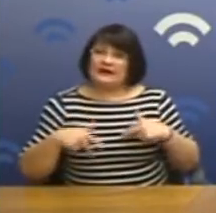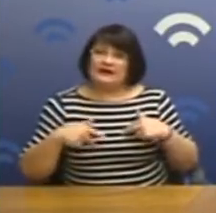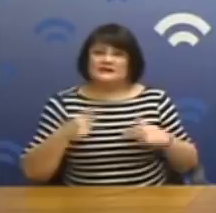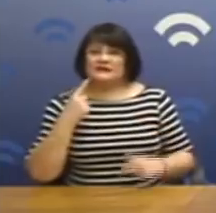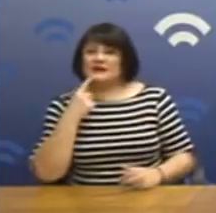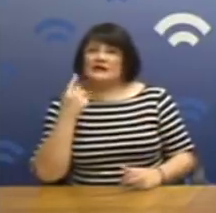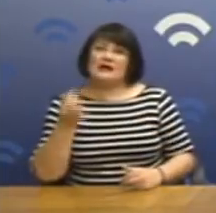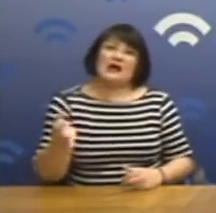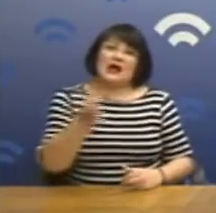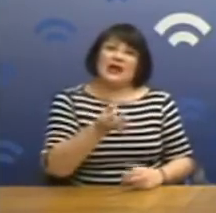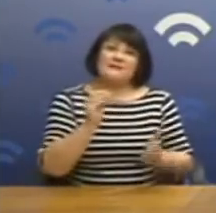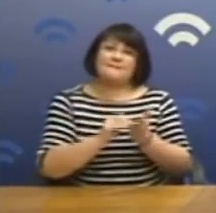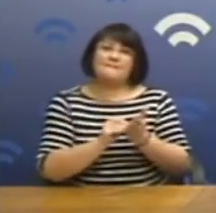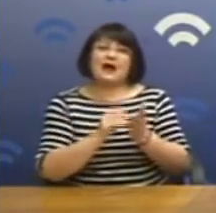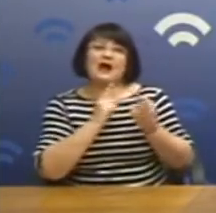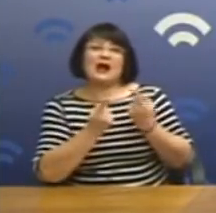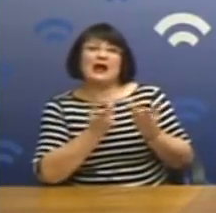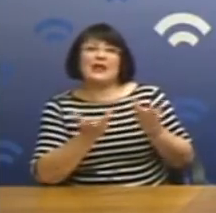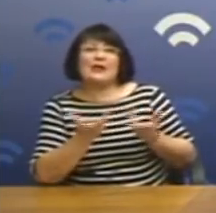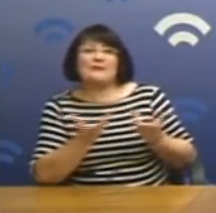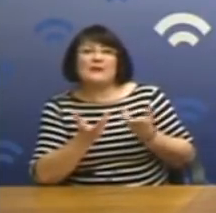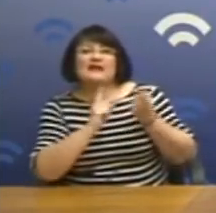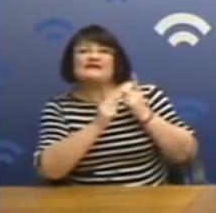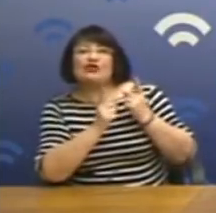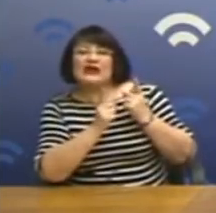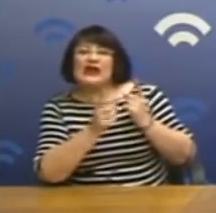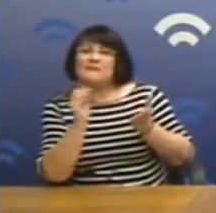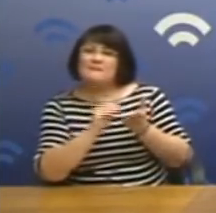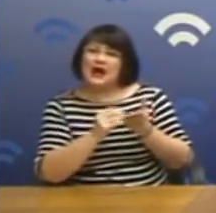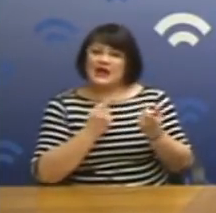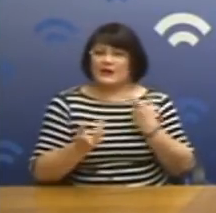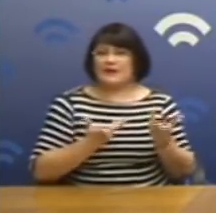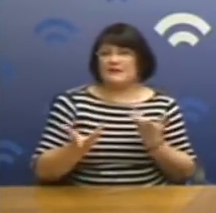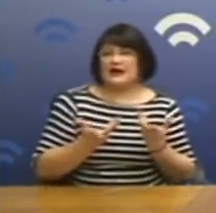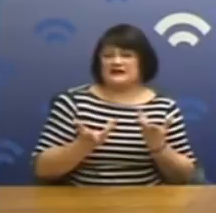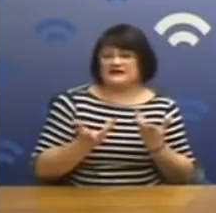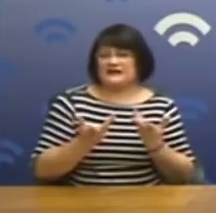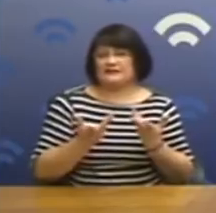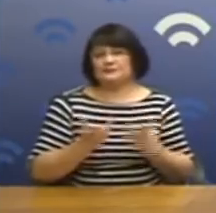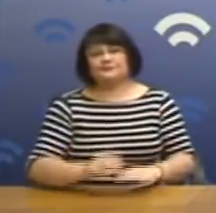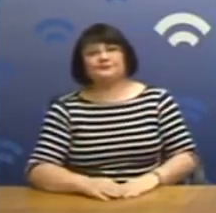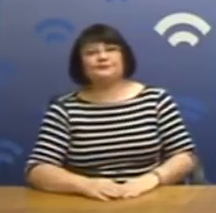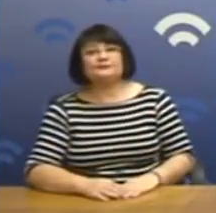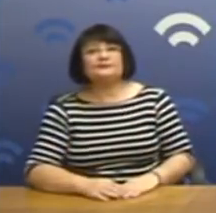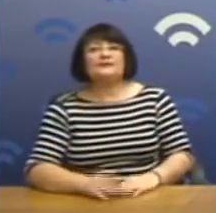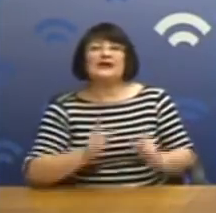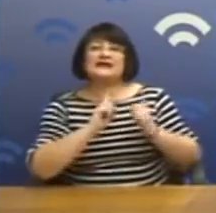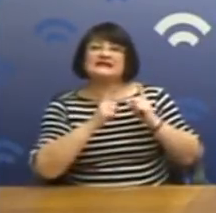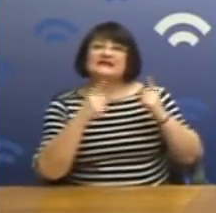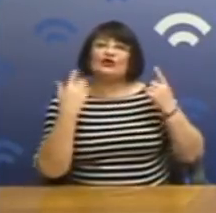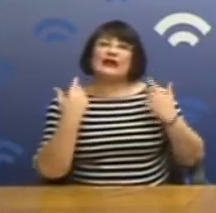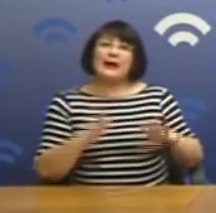δηλώνει ότι θα επαναδιαπραγματευτεί ορισμένα ζητήματα της συμφωνίας. Όμως, η συμφωνία ήταν το αποτέλεσμα